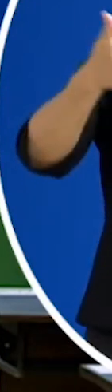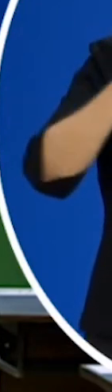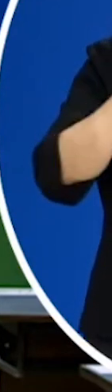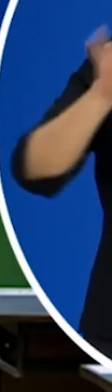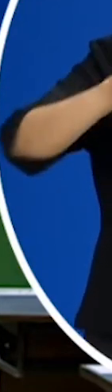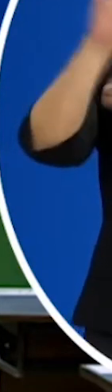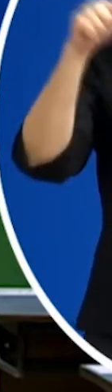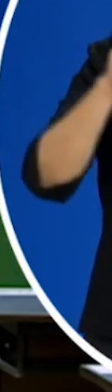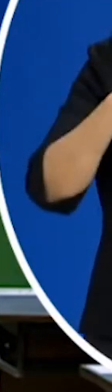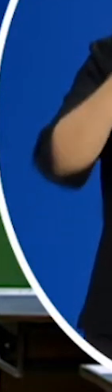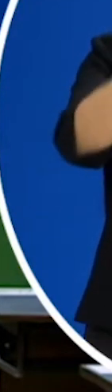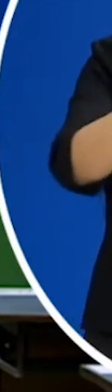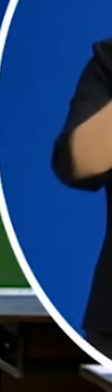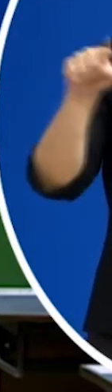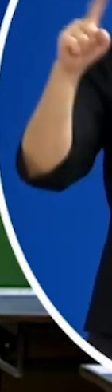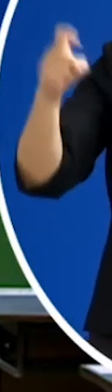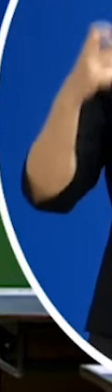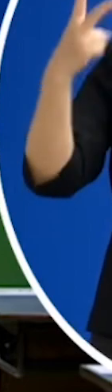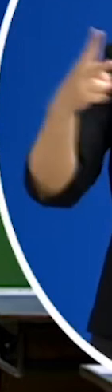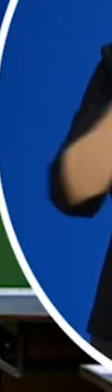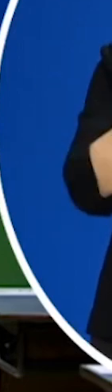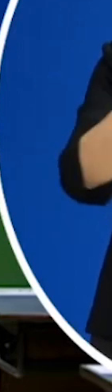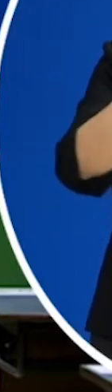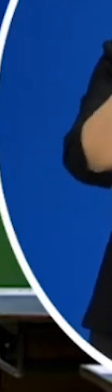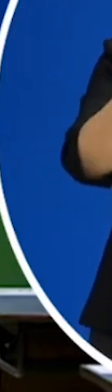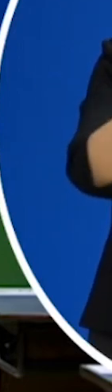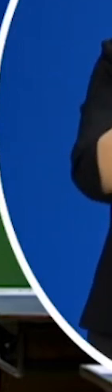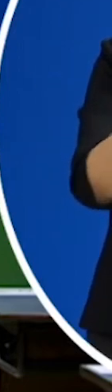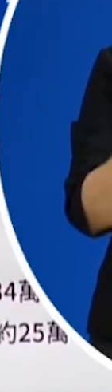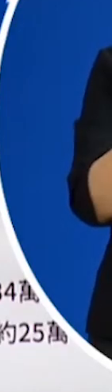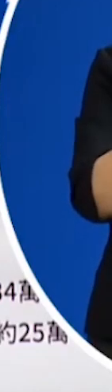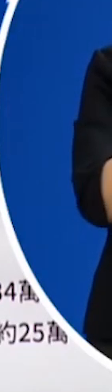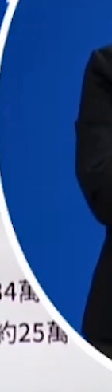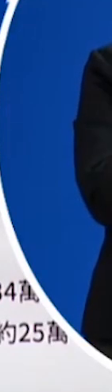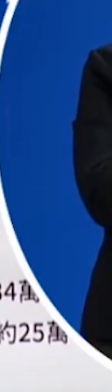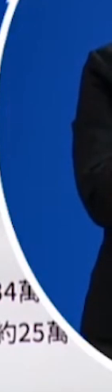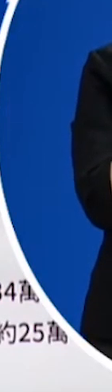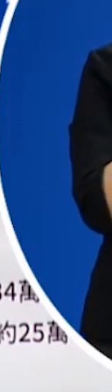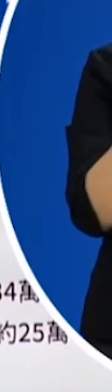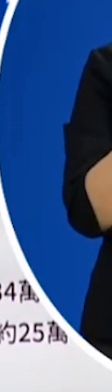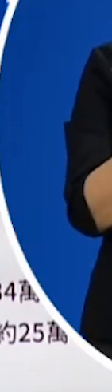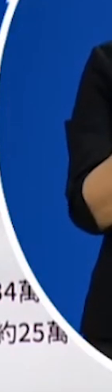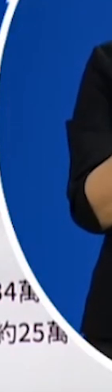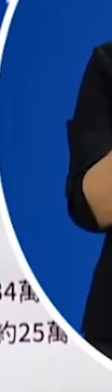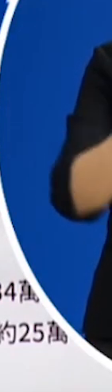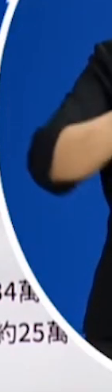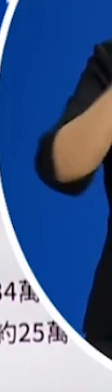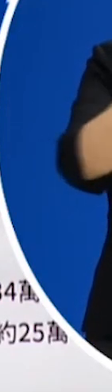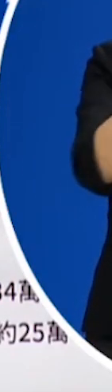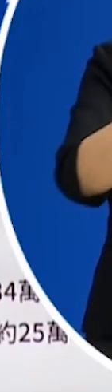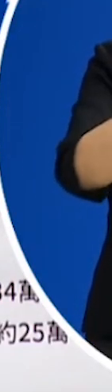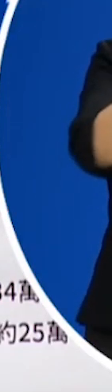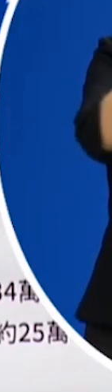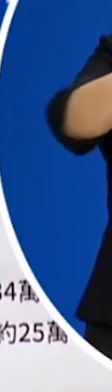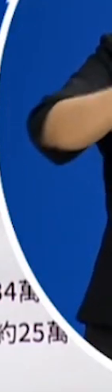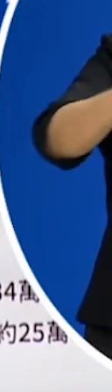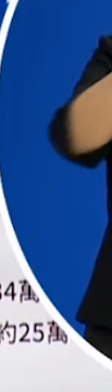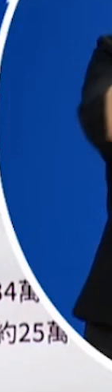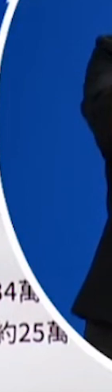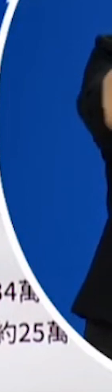10到12周，是想问一下说，会有出现这样子落差的原因？ 我们现在并没有宣布说哈一到三类的